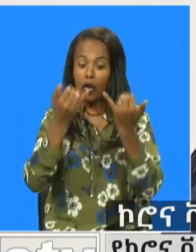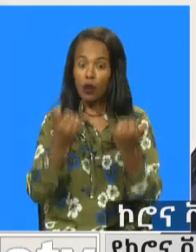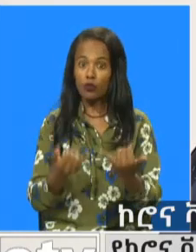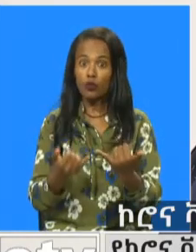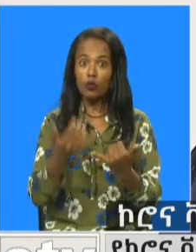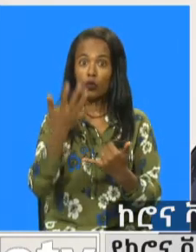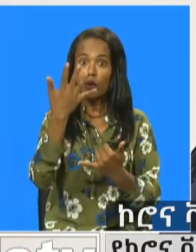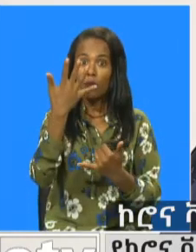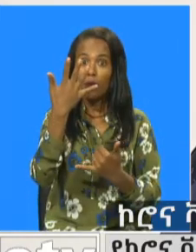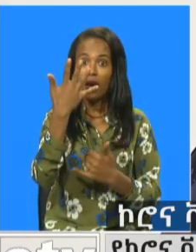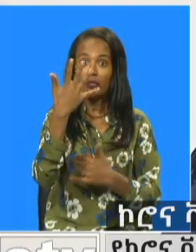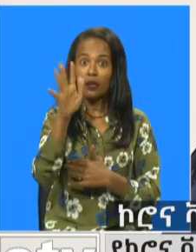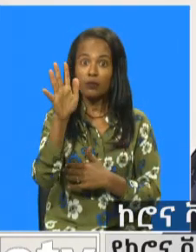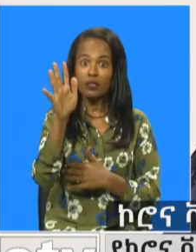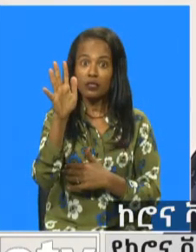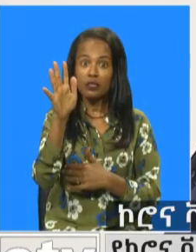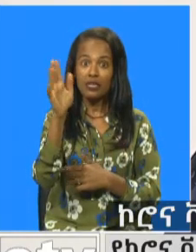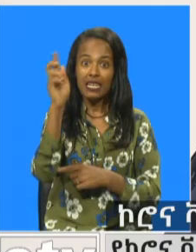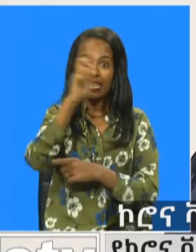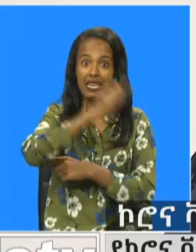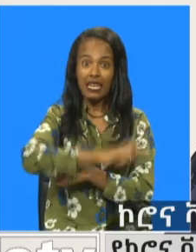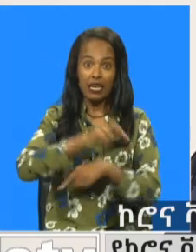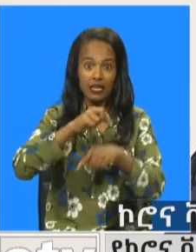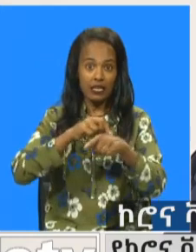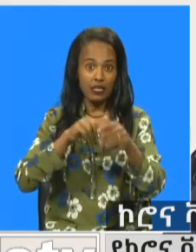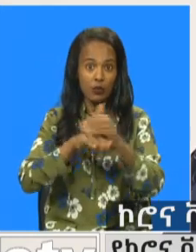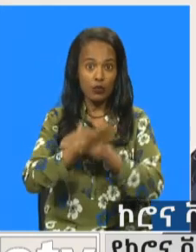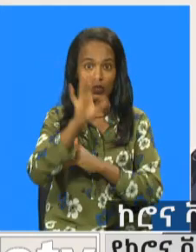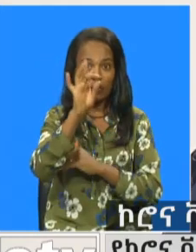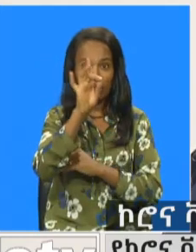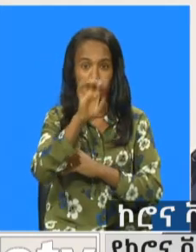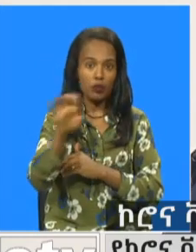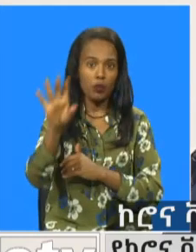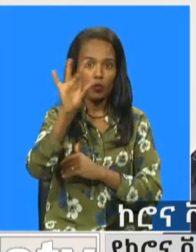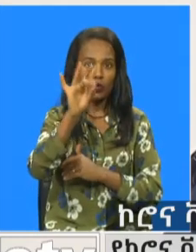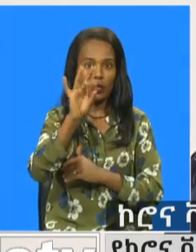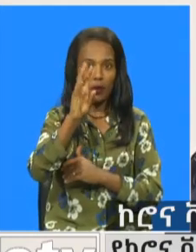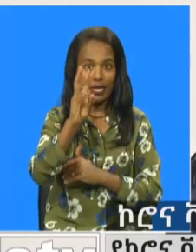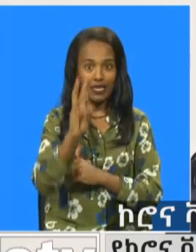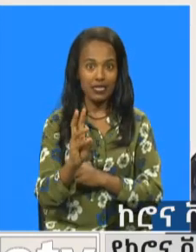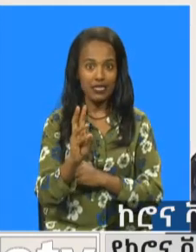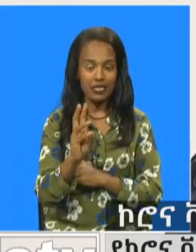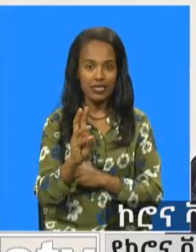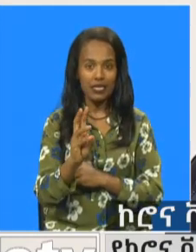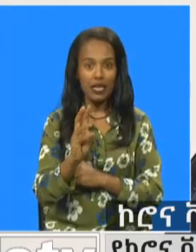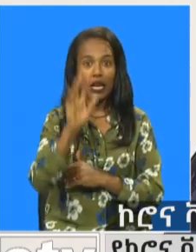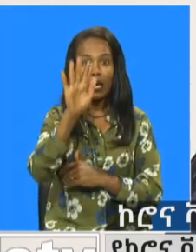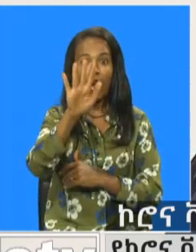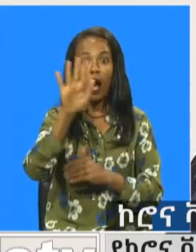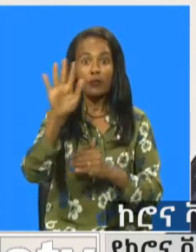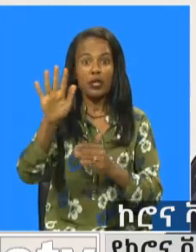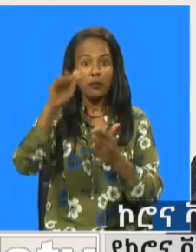ደግሞ በ15 ቀናት ጊዜ ውስጥ 886 ጊዜን